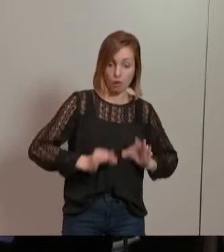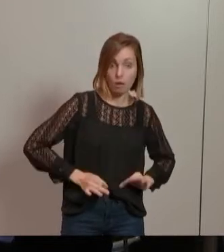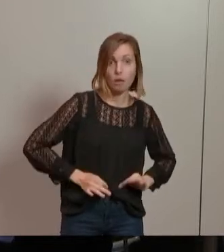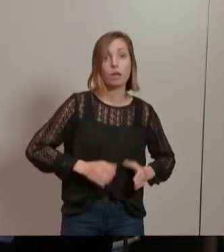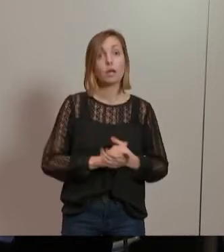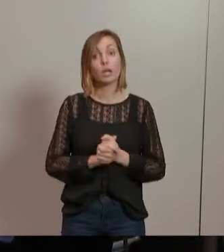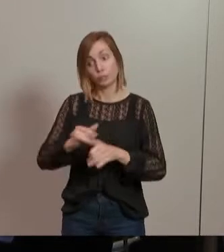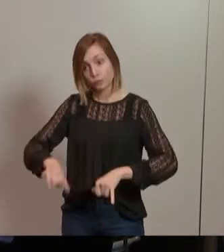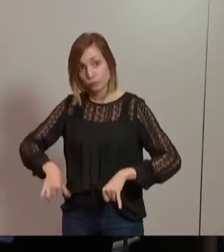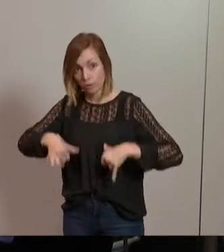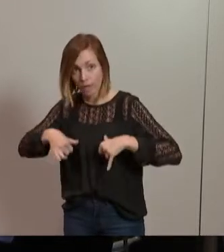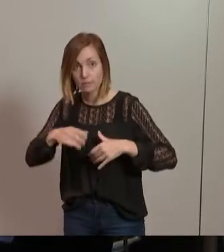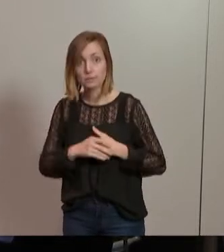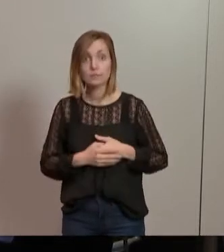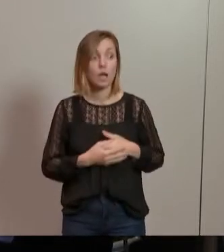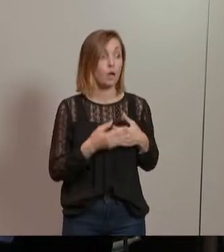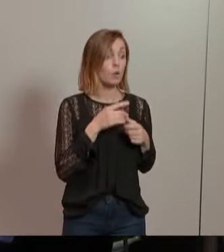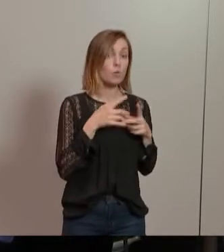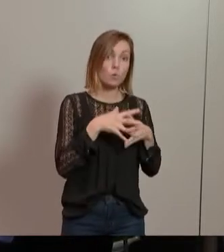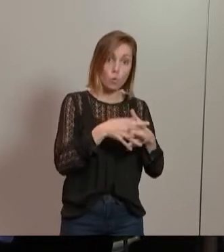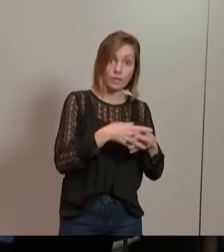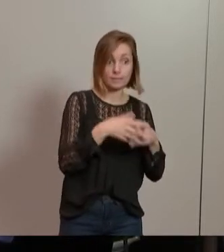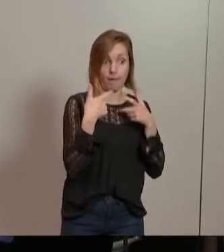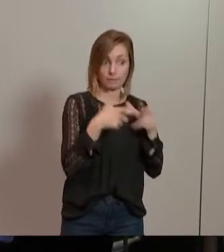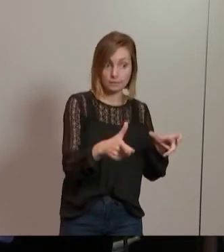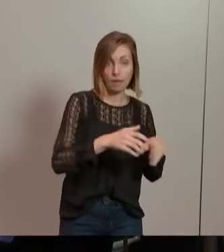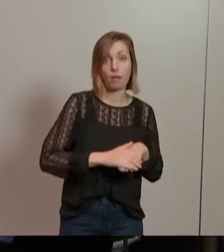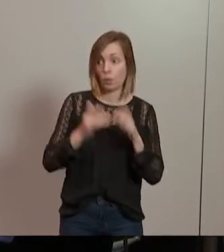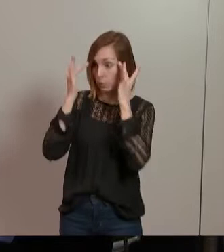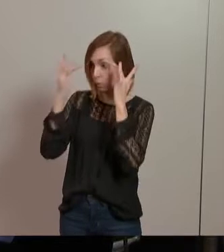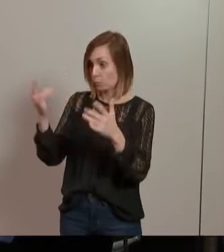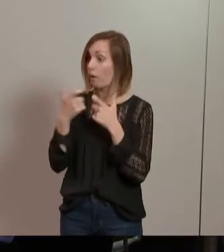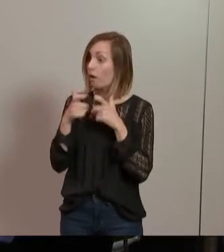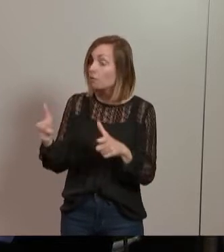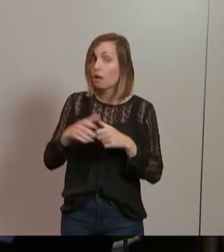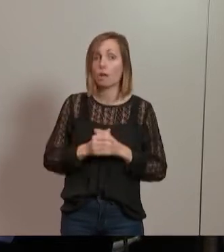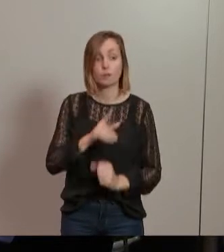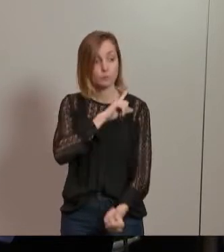jeunesse, l'accès aux loisirs, l'accès à la culture, au sport,